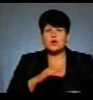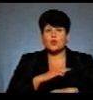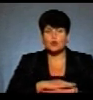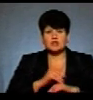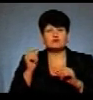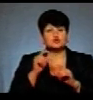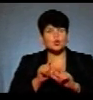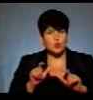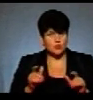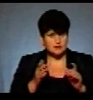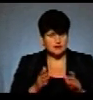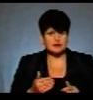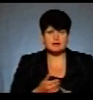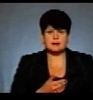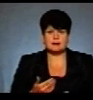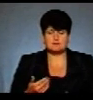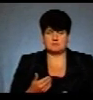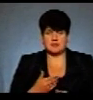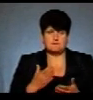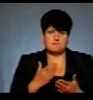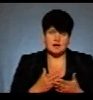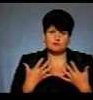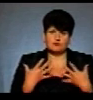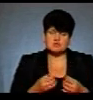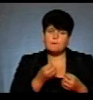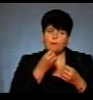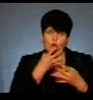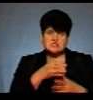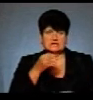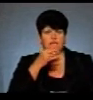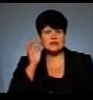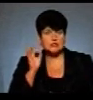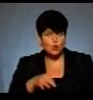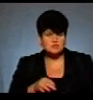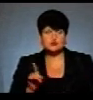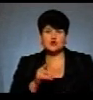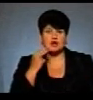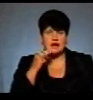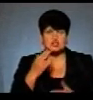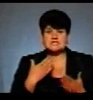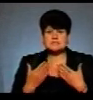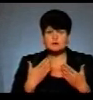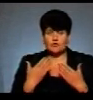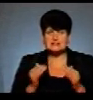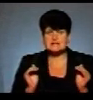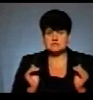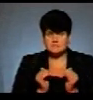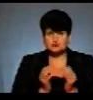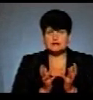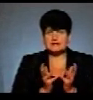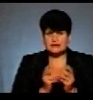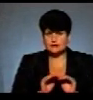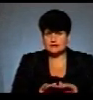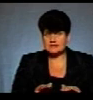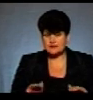школах. І ми маємо вже такий позитивний досвід, що краще спілкуватися з меншою кількістю учнів,